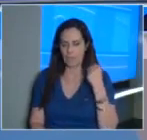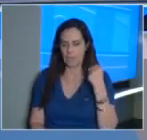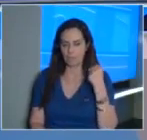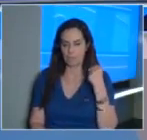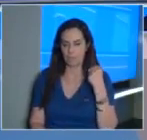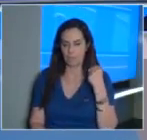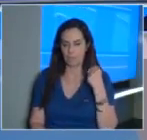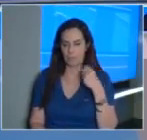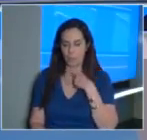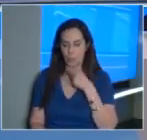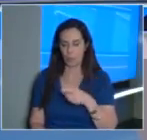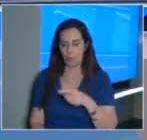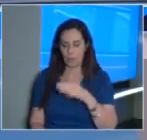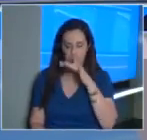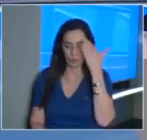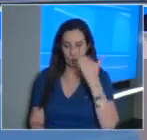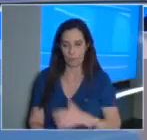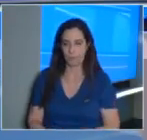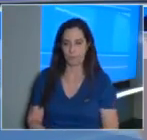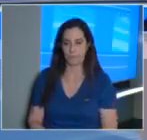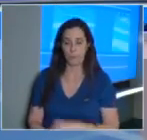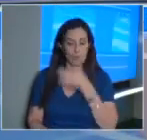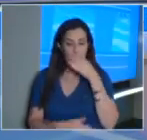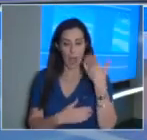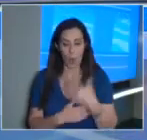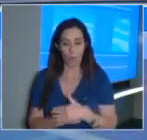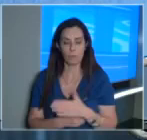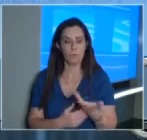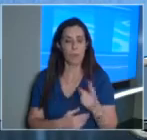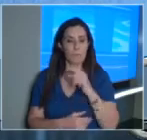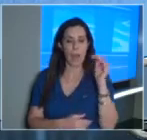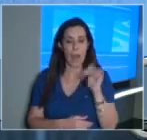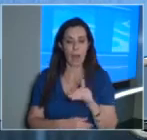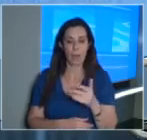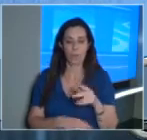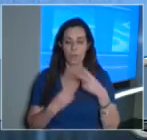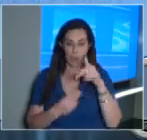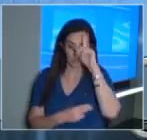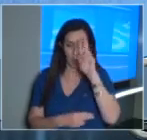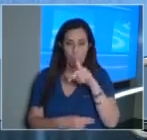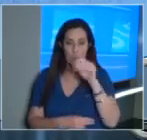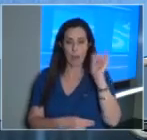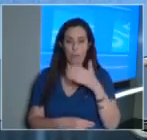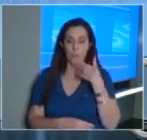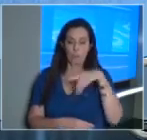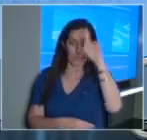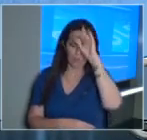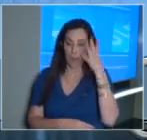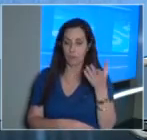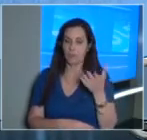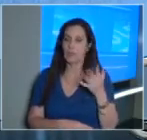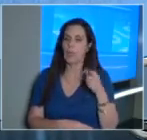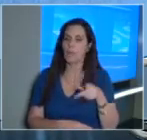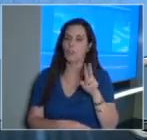של הקולות האלה, הקיצוניות האלה. טוב, שאלה אחרונה לסיום. 100,000, נחזור לגרמניה, יש 100,000 יהודים בגרמניה.